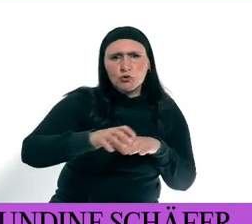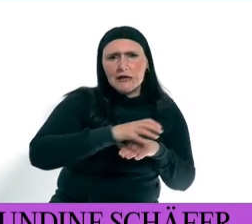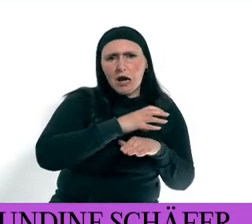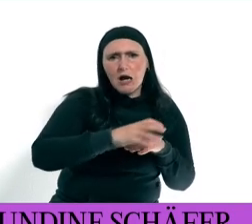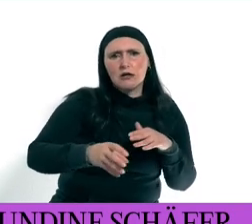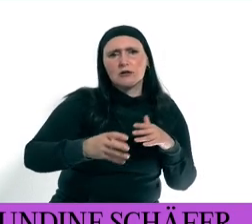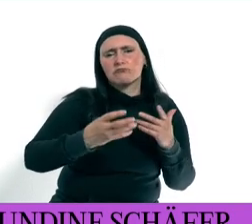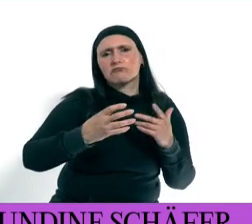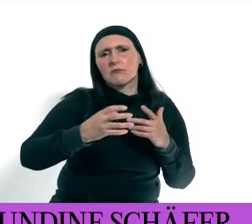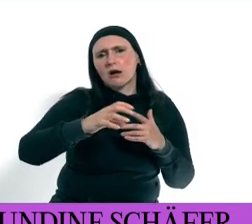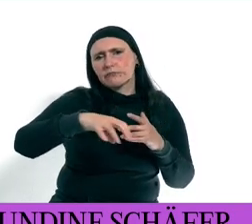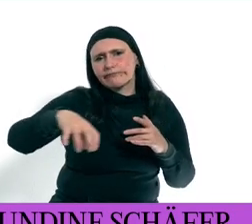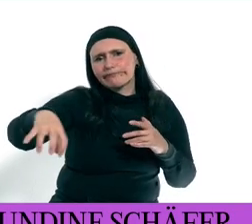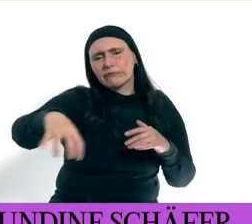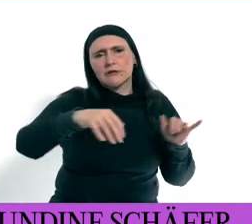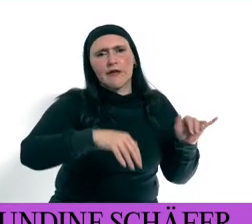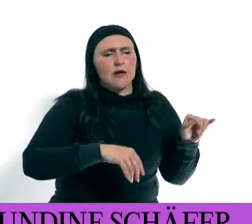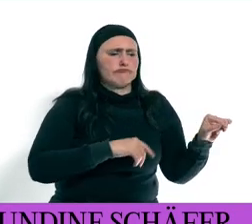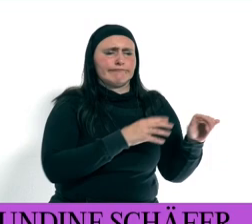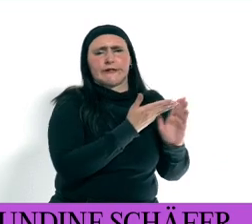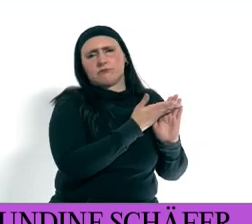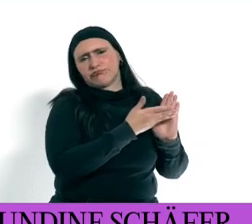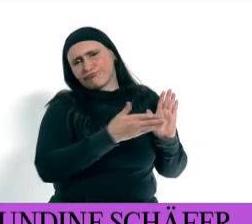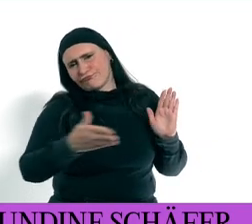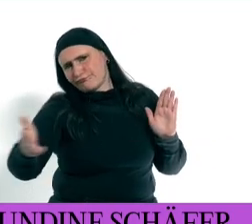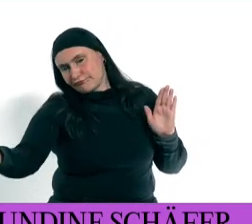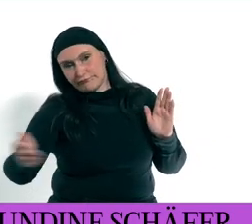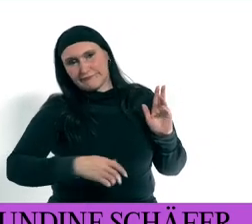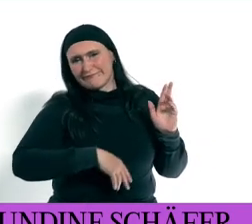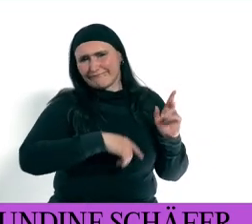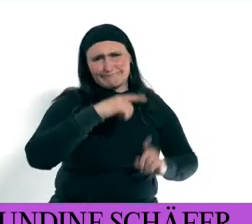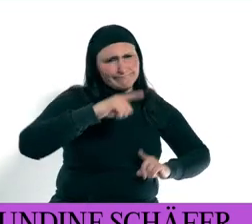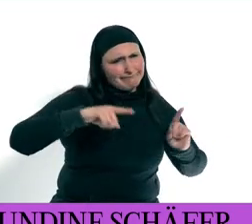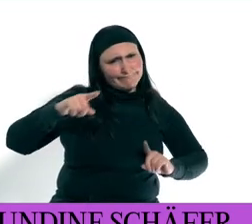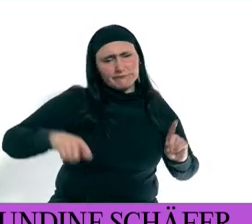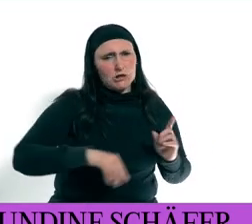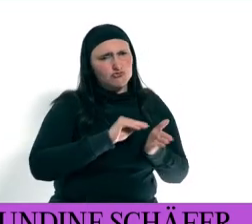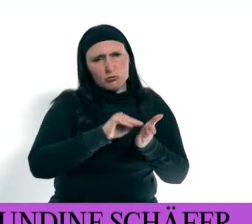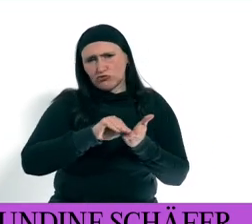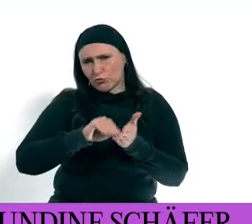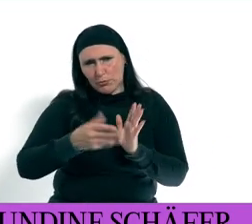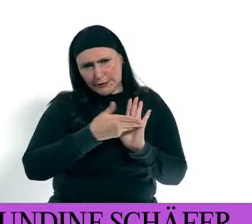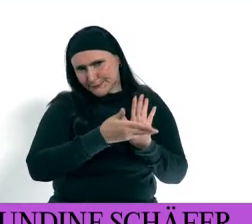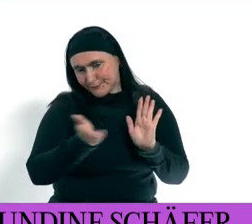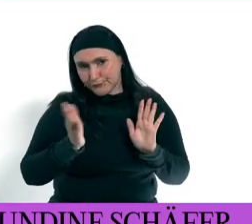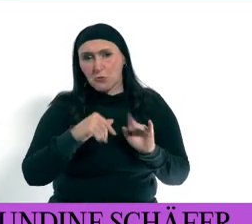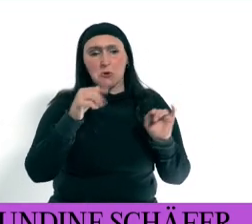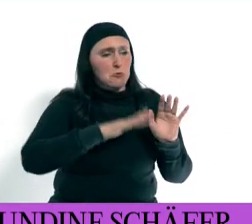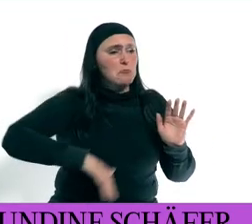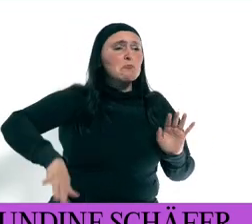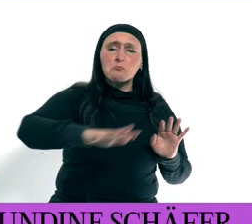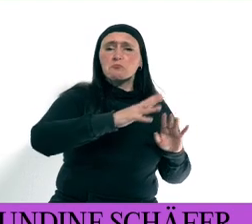Supermärkte, Apotheken und so weiter, kleine Computerläden und so weiter und so fort. Lots of other things, like it's a crazy place